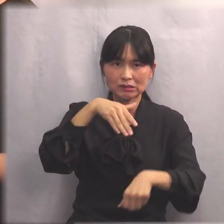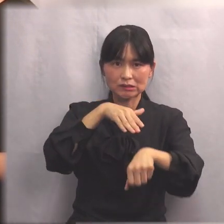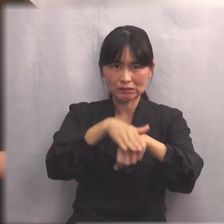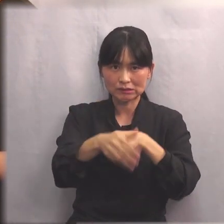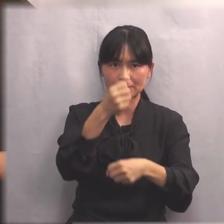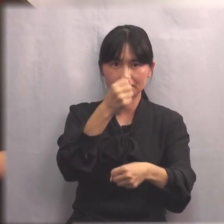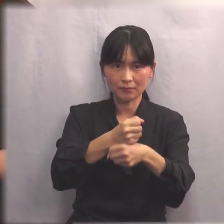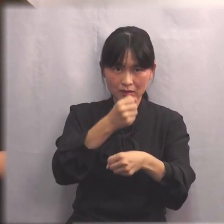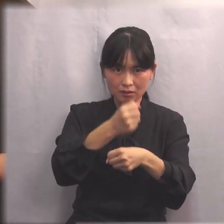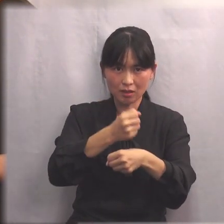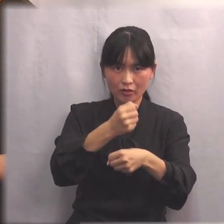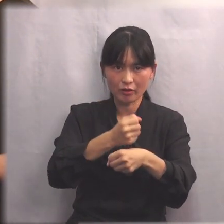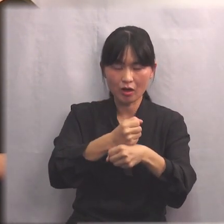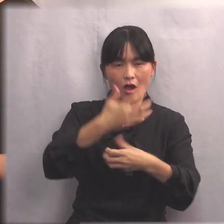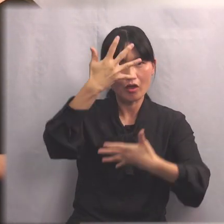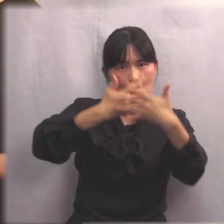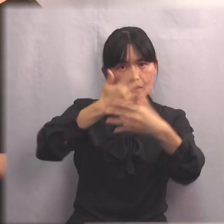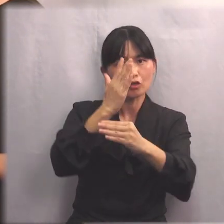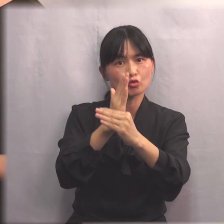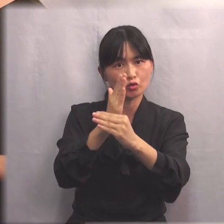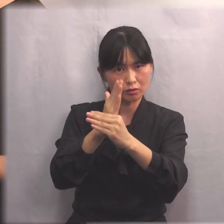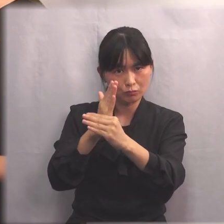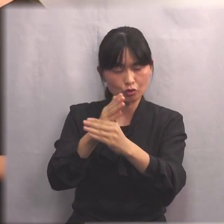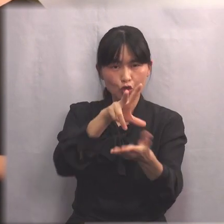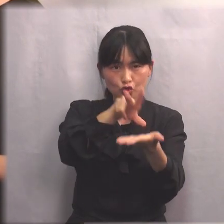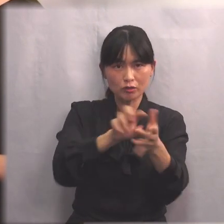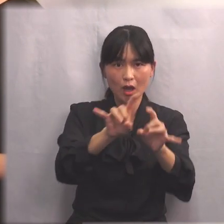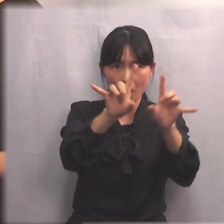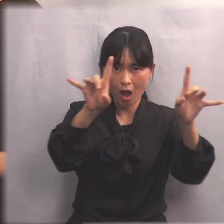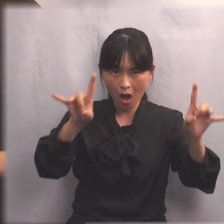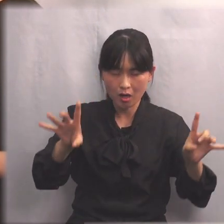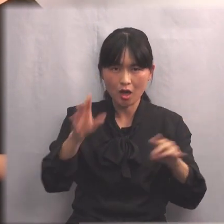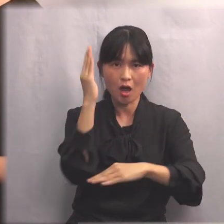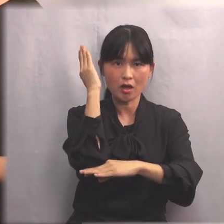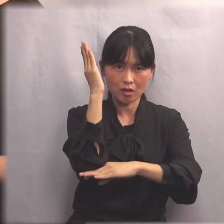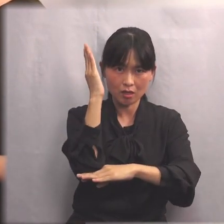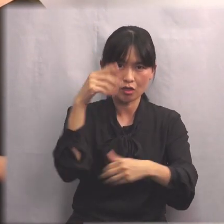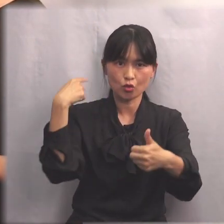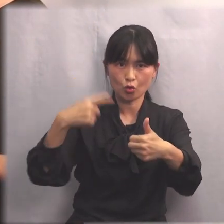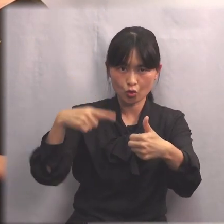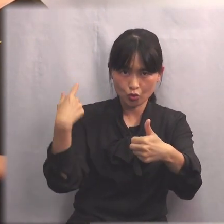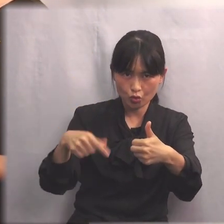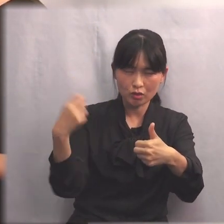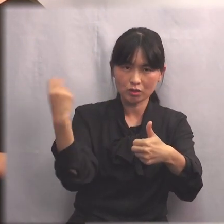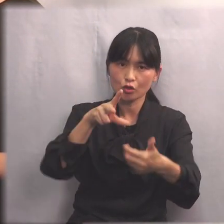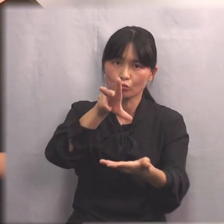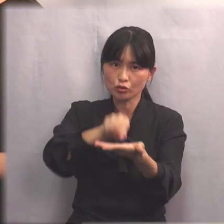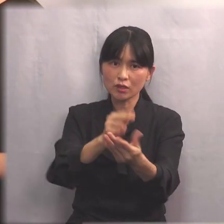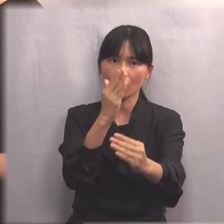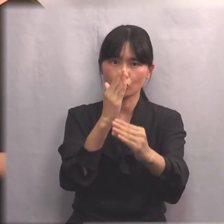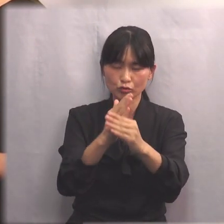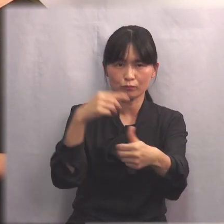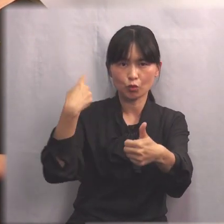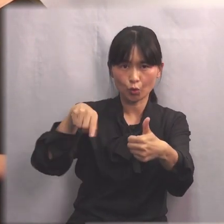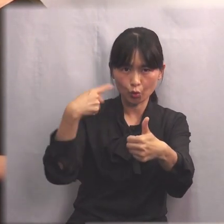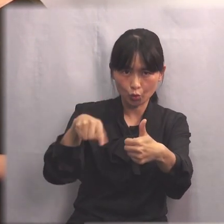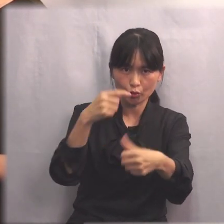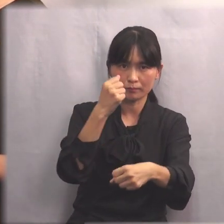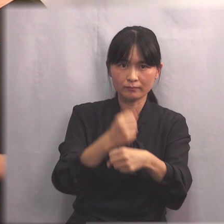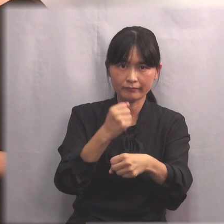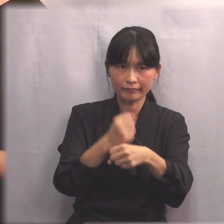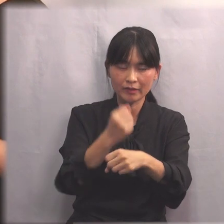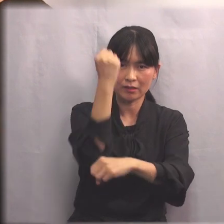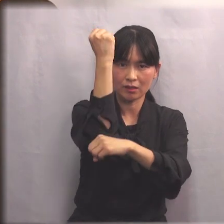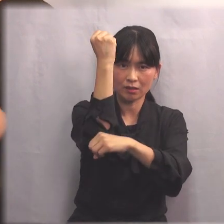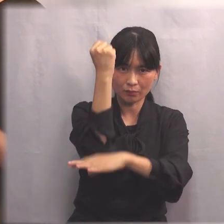같습니다. 그런 플랫폼을 구축해서 영상을 중점으로 한 주제별 교육, 또 쟁점을 중심으로 한 교육들을